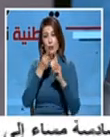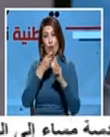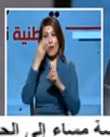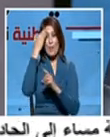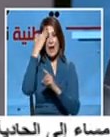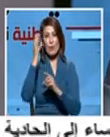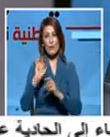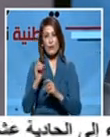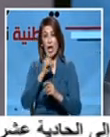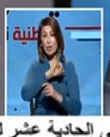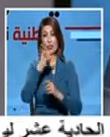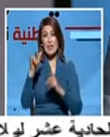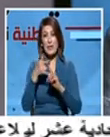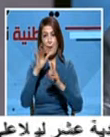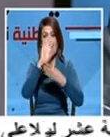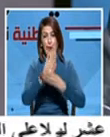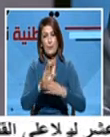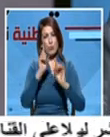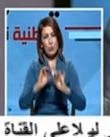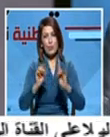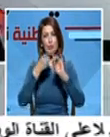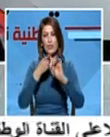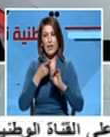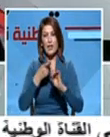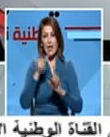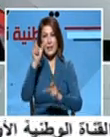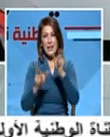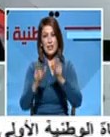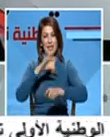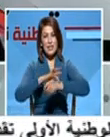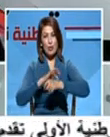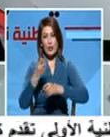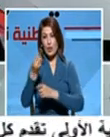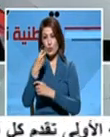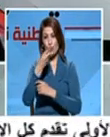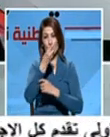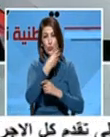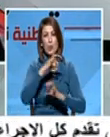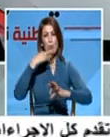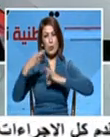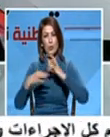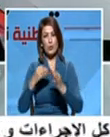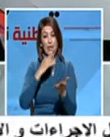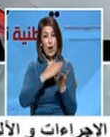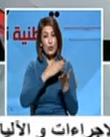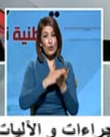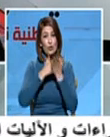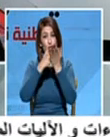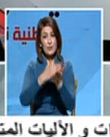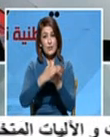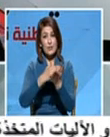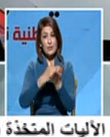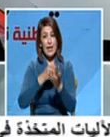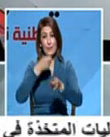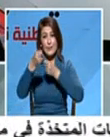ناكدوا راهو هو ما يحميش. ليهم هما المرضى اللي ياخذوا فيه لازم يقعدوا ياخذوا فيه، ما يوقفوش. هذا سوز اوردونونس هو. سوز اوردونونس. توك احنا